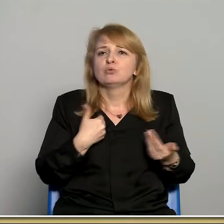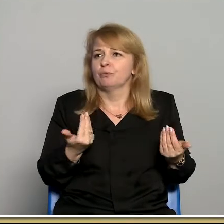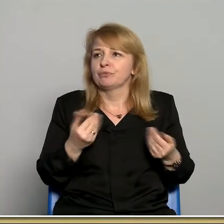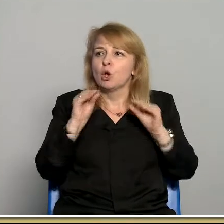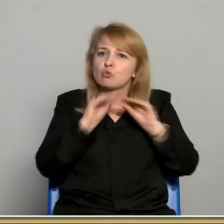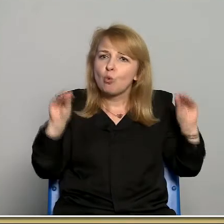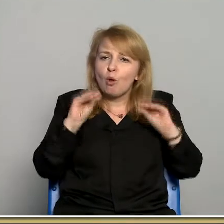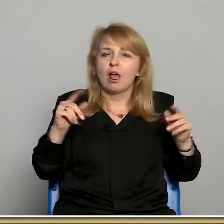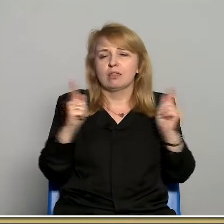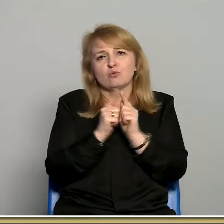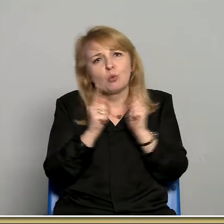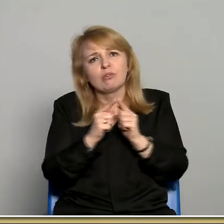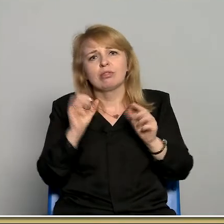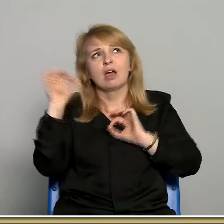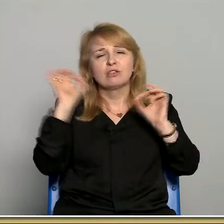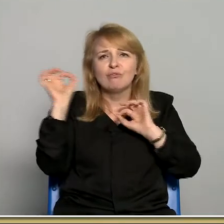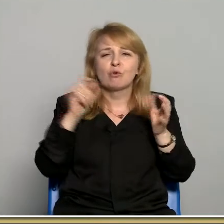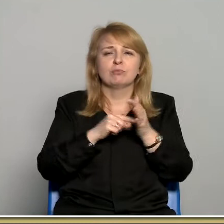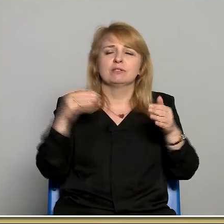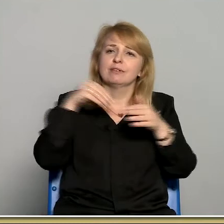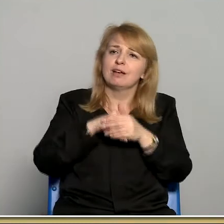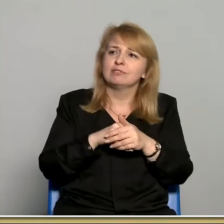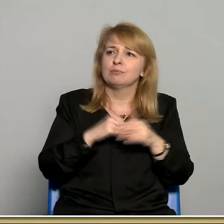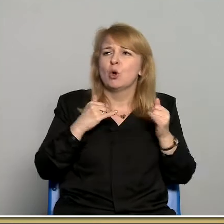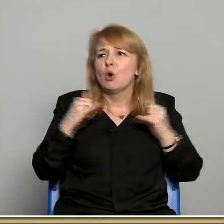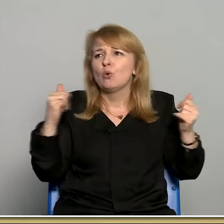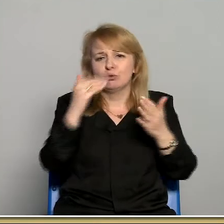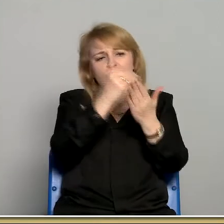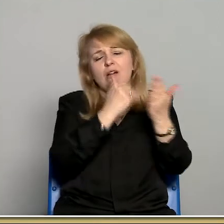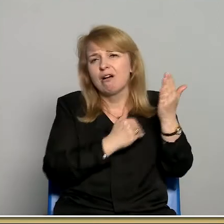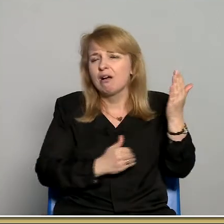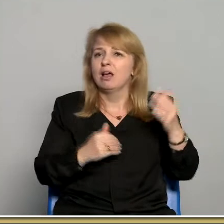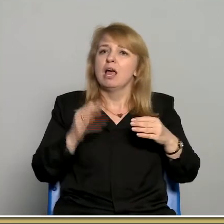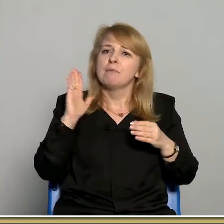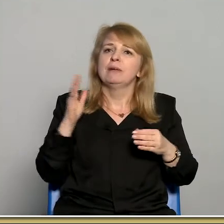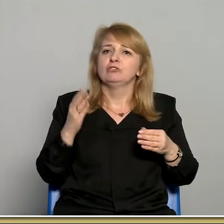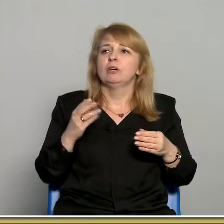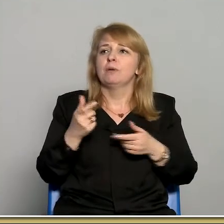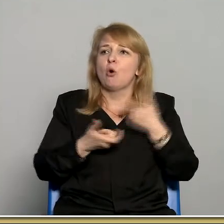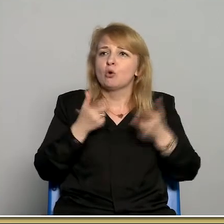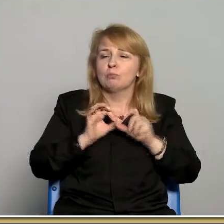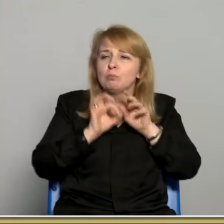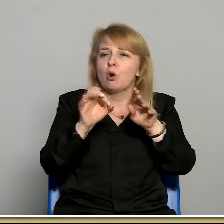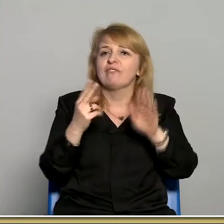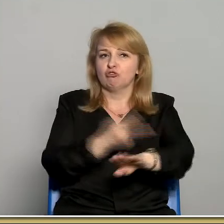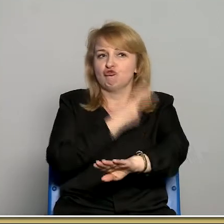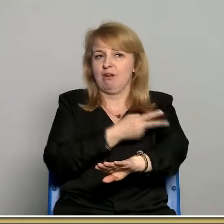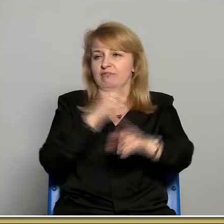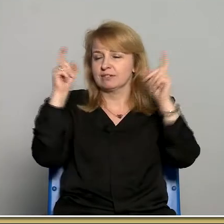Szkolenia i spotkania informacyjne, wydarzenia w ramach partnerstw merytorycznych, które zamierzamy prowadzić od czerwca